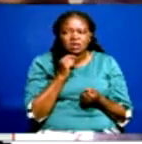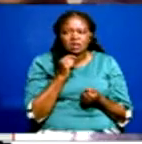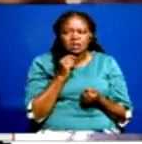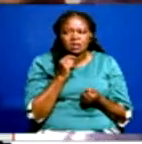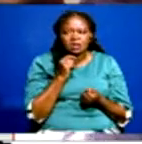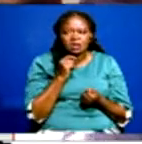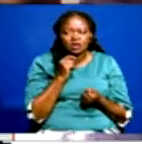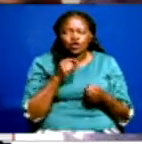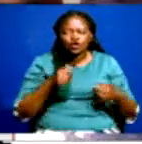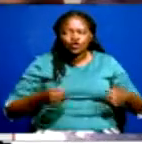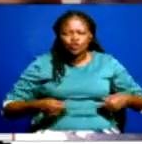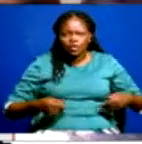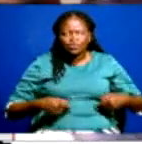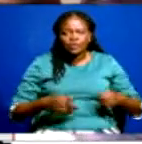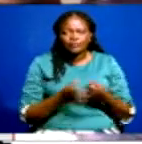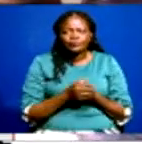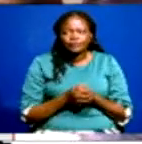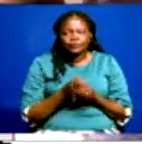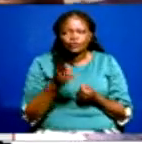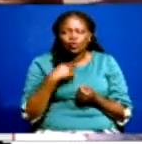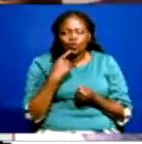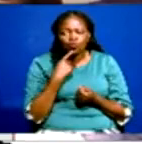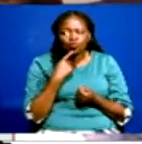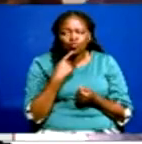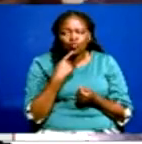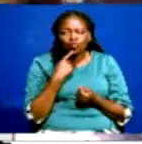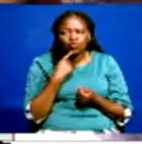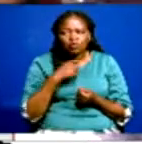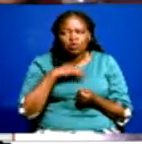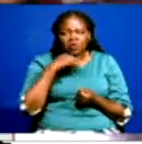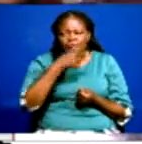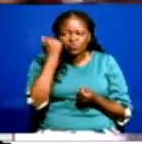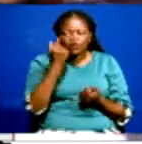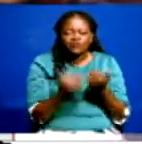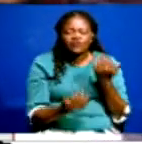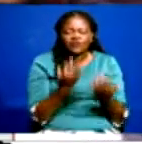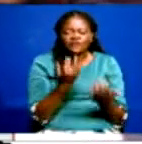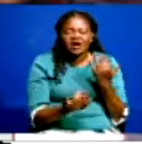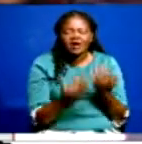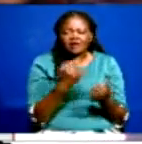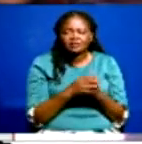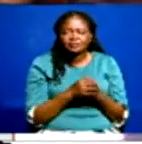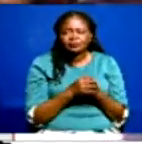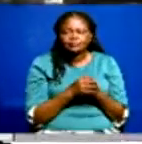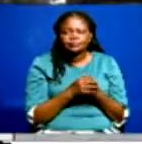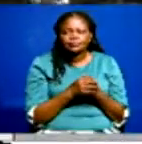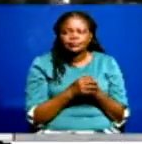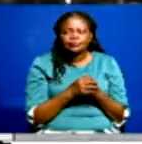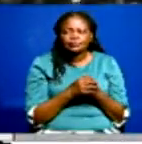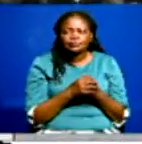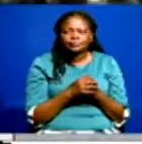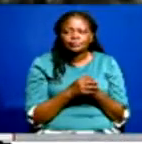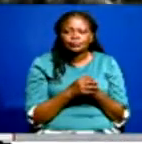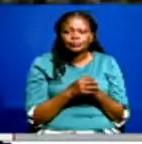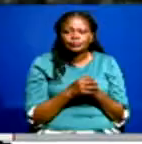middle-aged, who succumbed due to the fire magnitude.